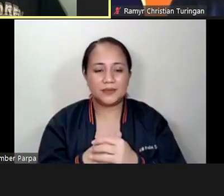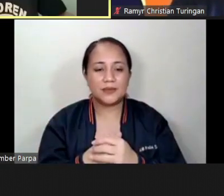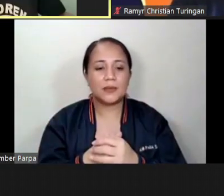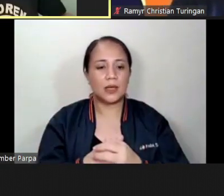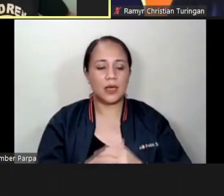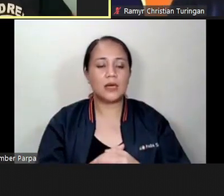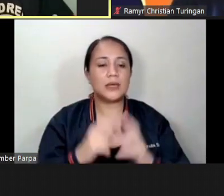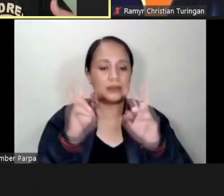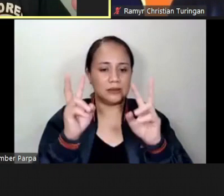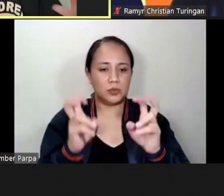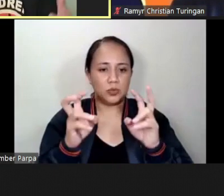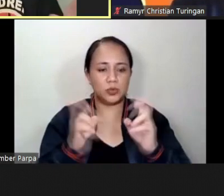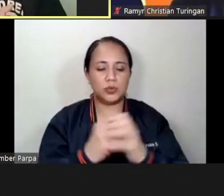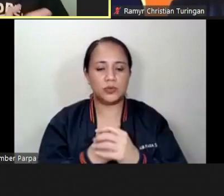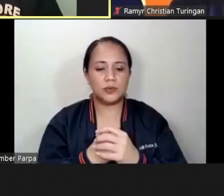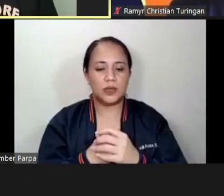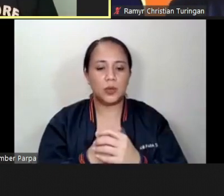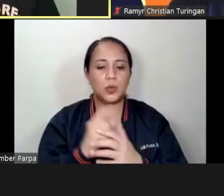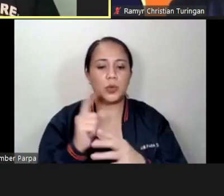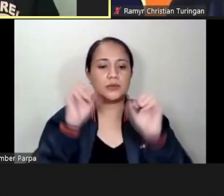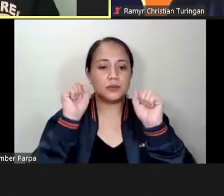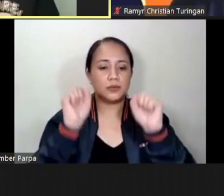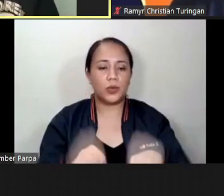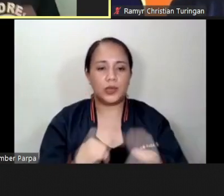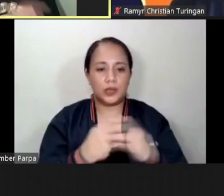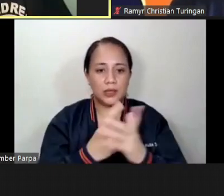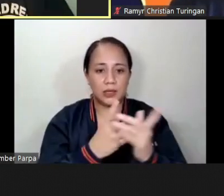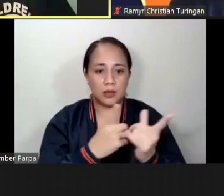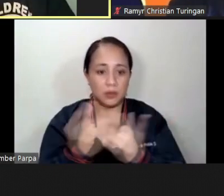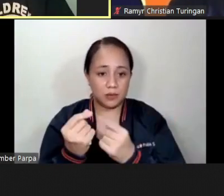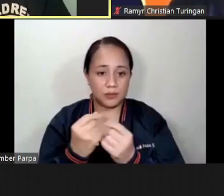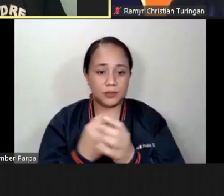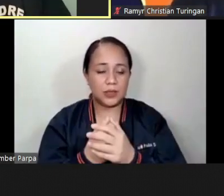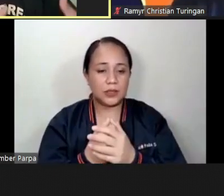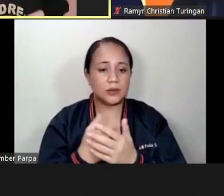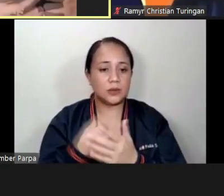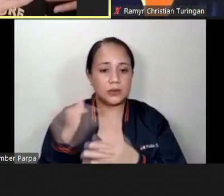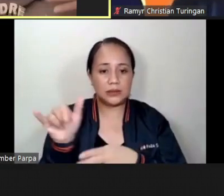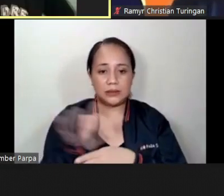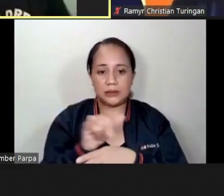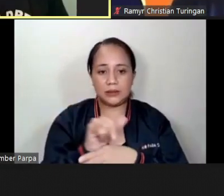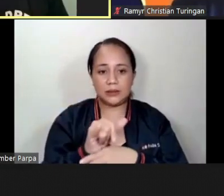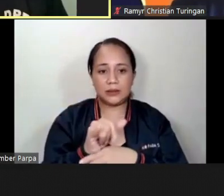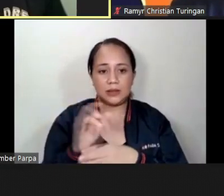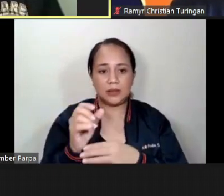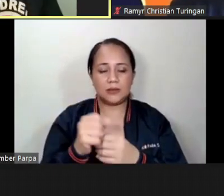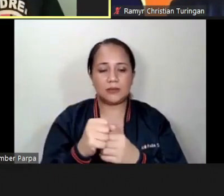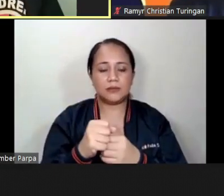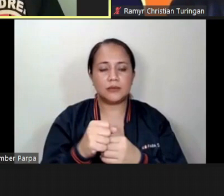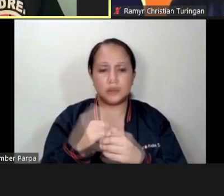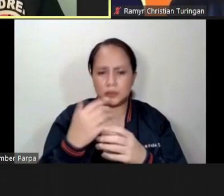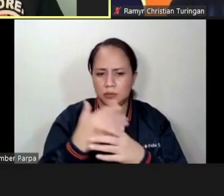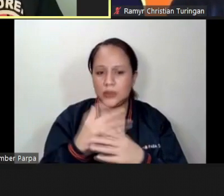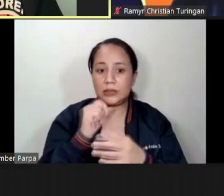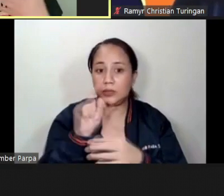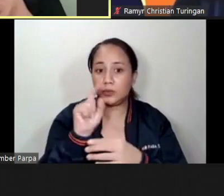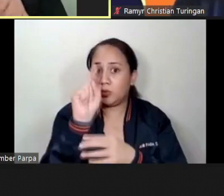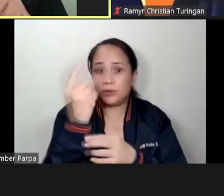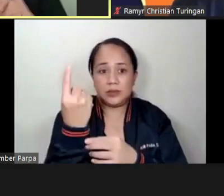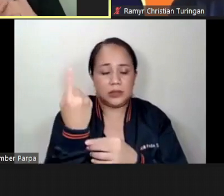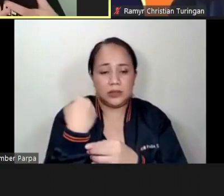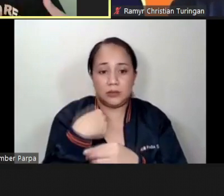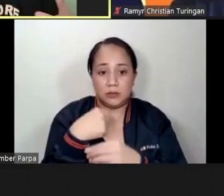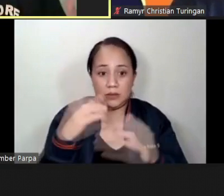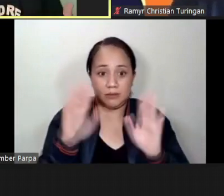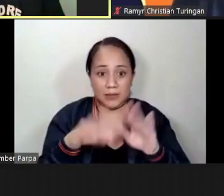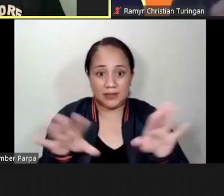mga issues and ano yung maaari nilang gawin. And at gusto ko rin na sabihin na makialam tayo. Hindi porket hindi tayo bata,